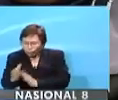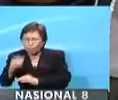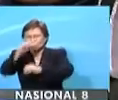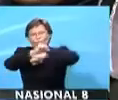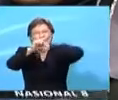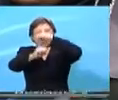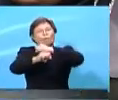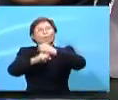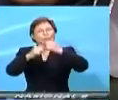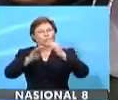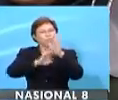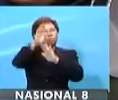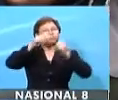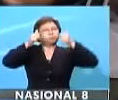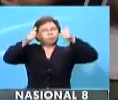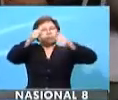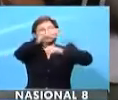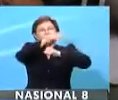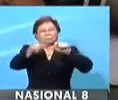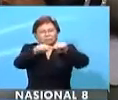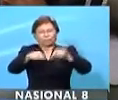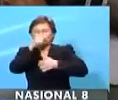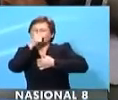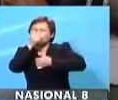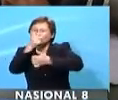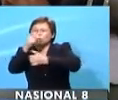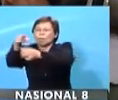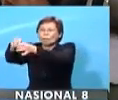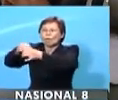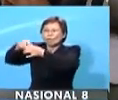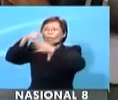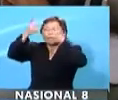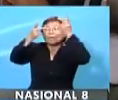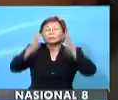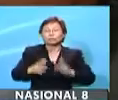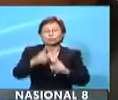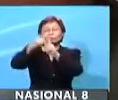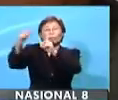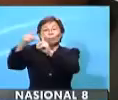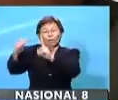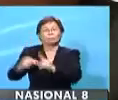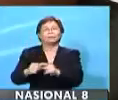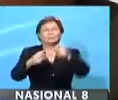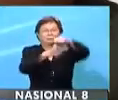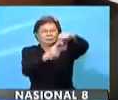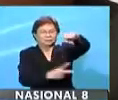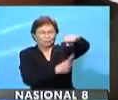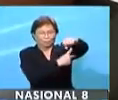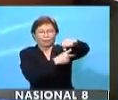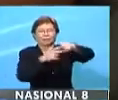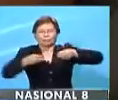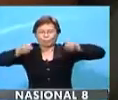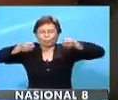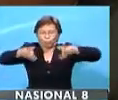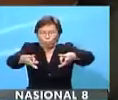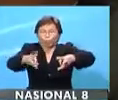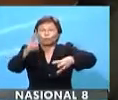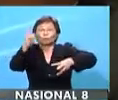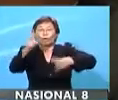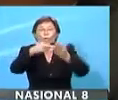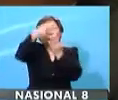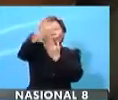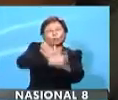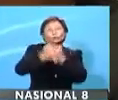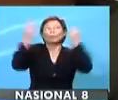dan pembangunan berkesan serta tempat-tempat tarikan pelancong. Bermula dengan pembinaan jambatan angkat dan lebuh raya Pantai Timur 2 melalui